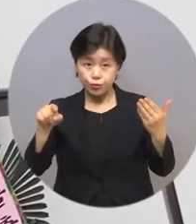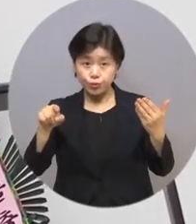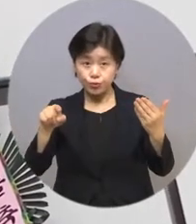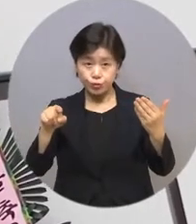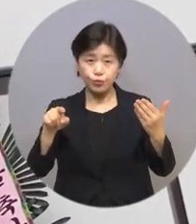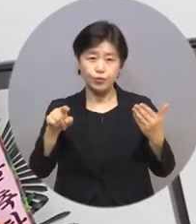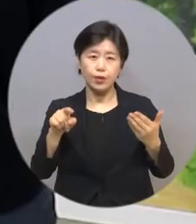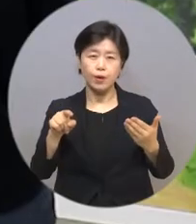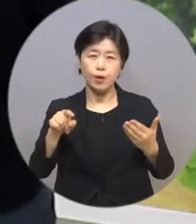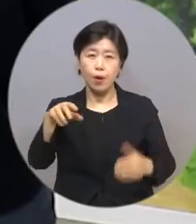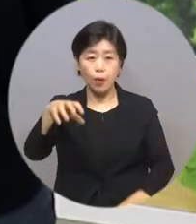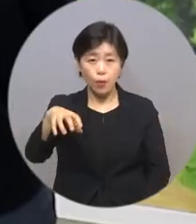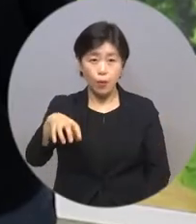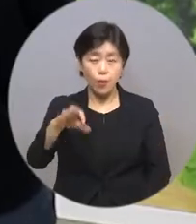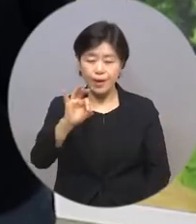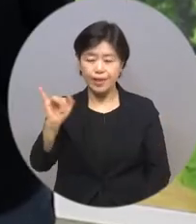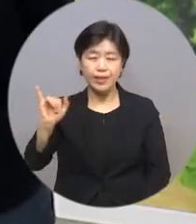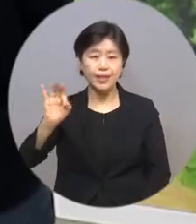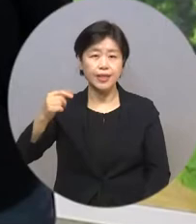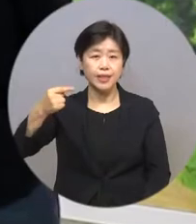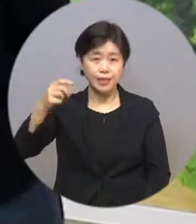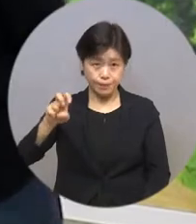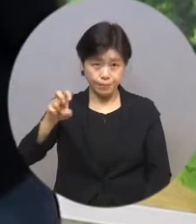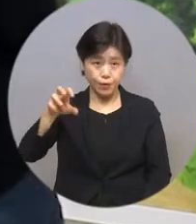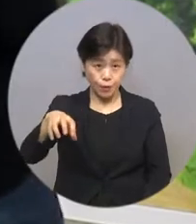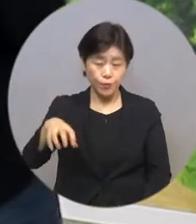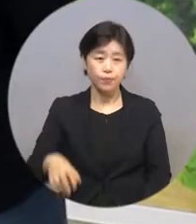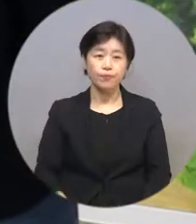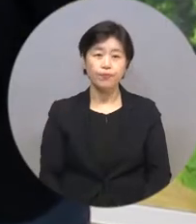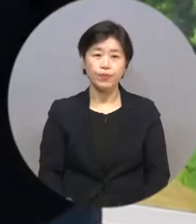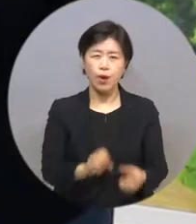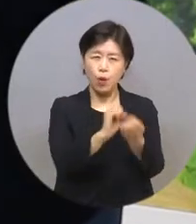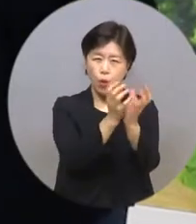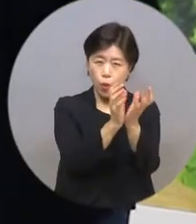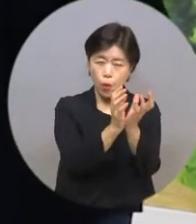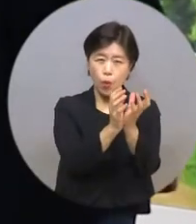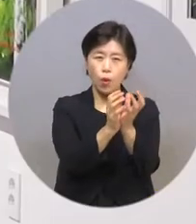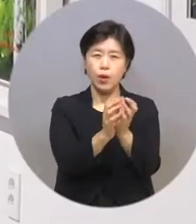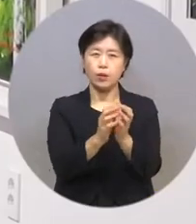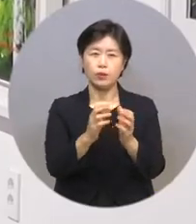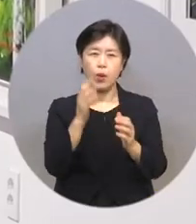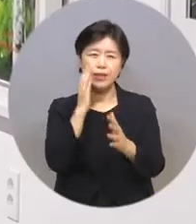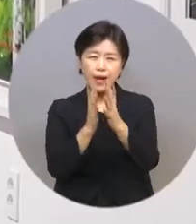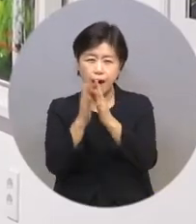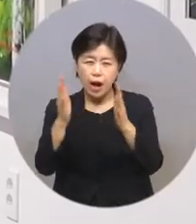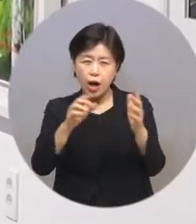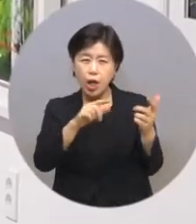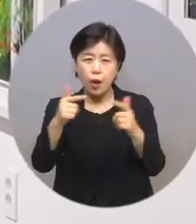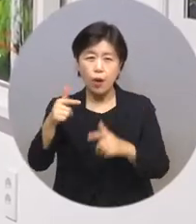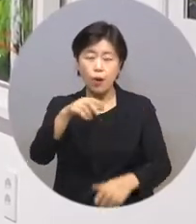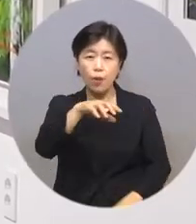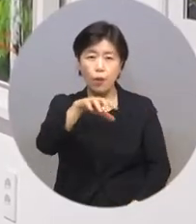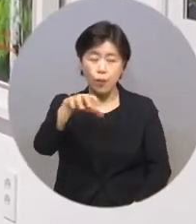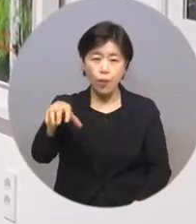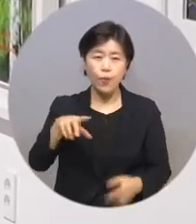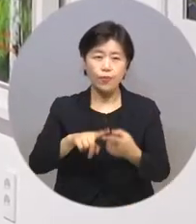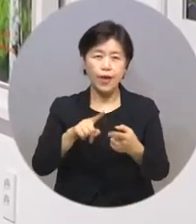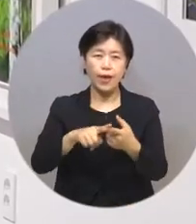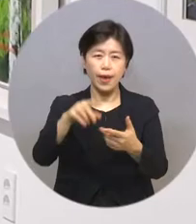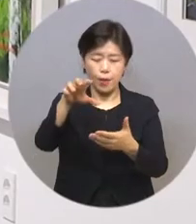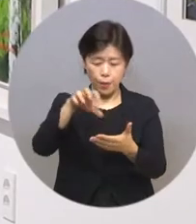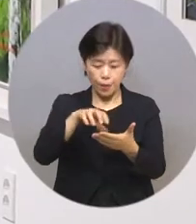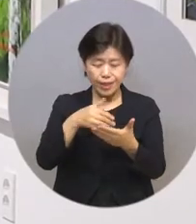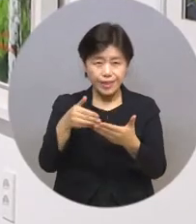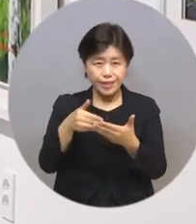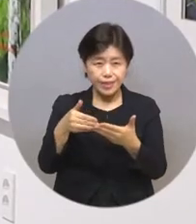이음에서는 꽃과 풍경을 주제로 한 신경화 작가의 전시회 그 사랑 그 행복전이 열리고